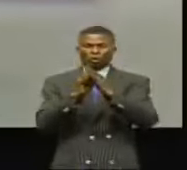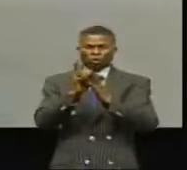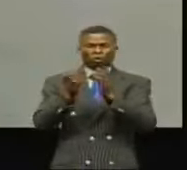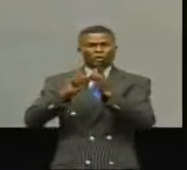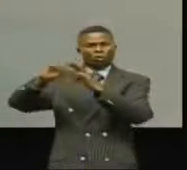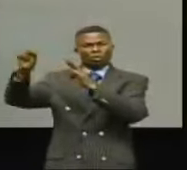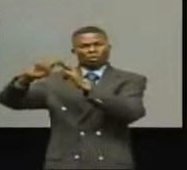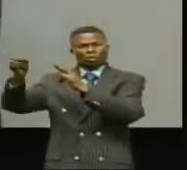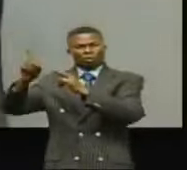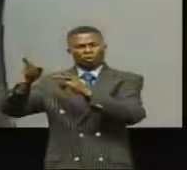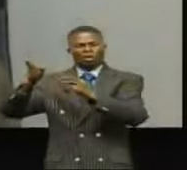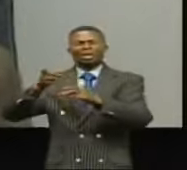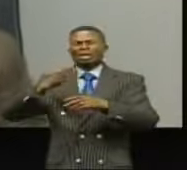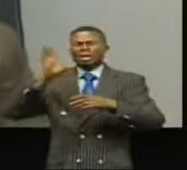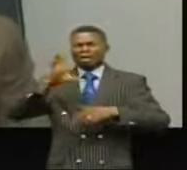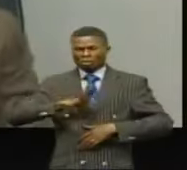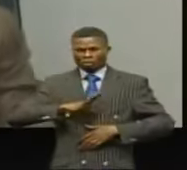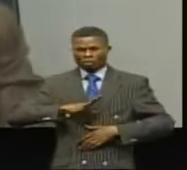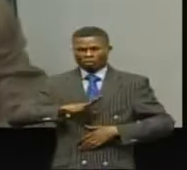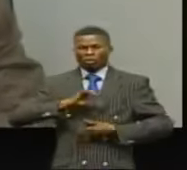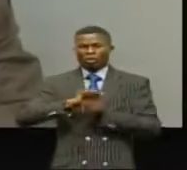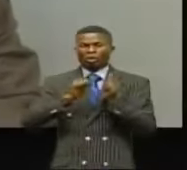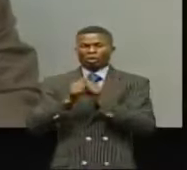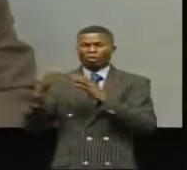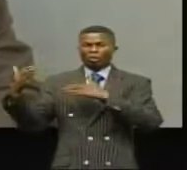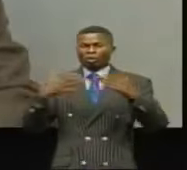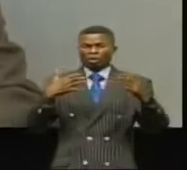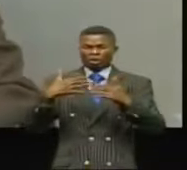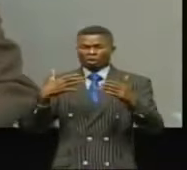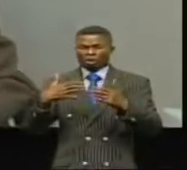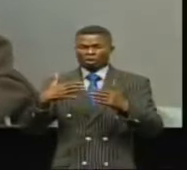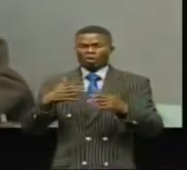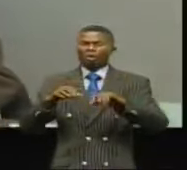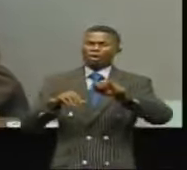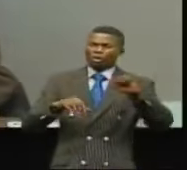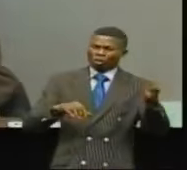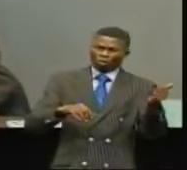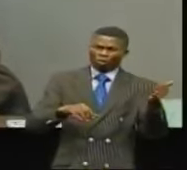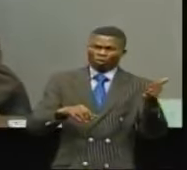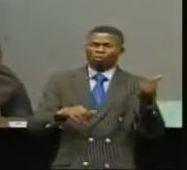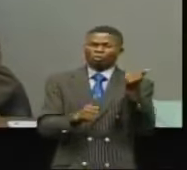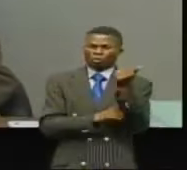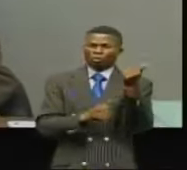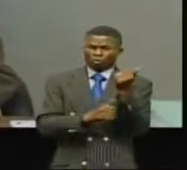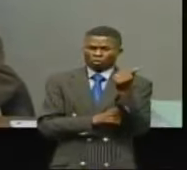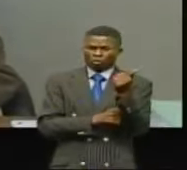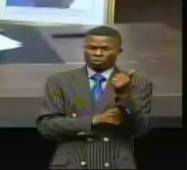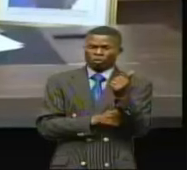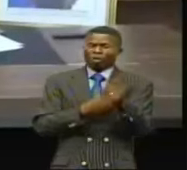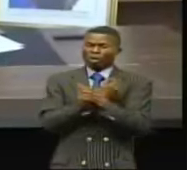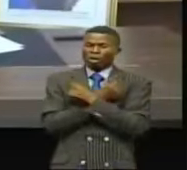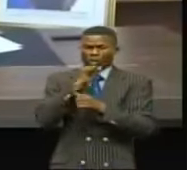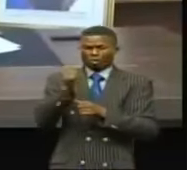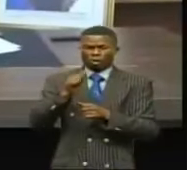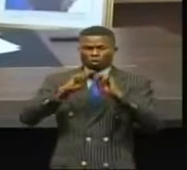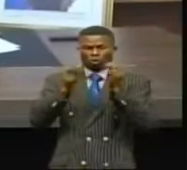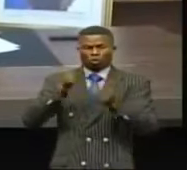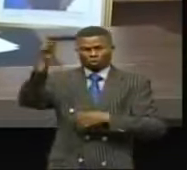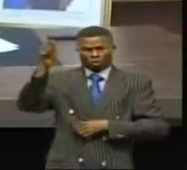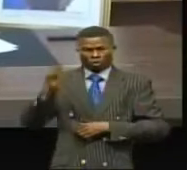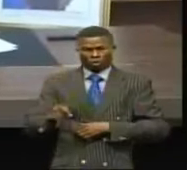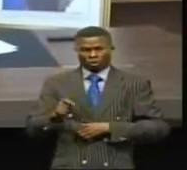internes gravement touchées par les conséquences de la guerre d'agression et d'autres faits d'activisme des groupes armés. Il